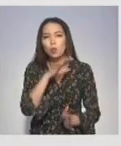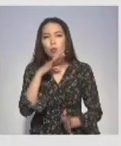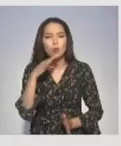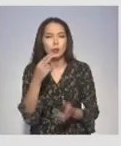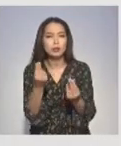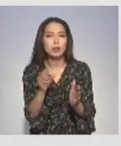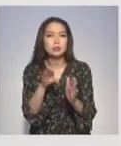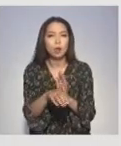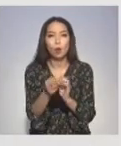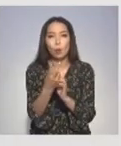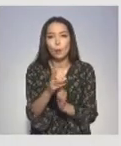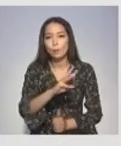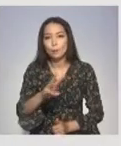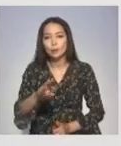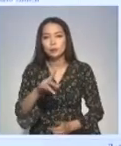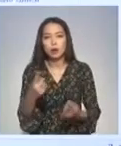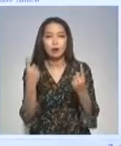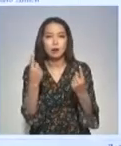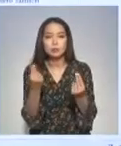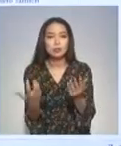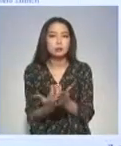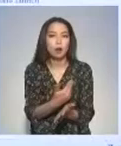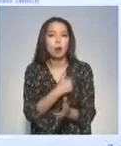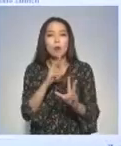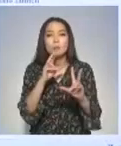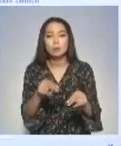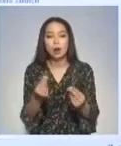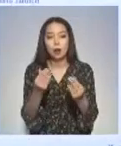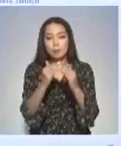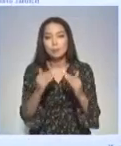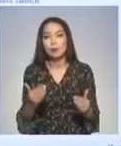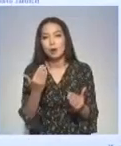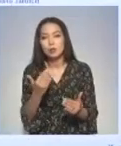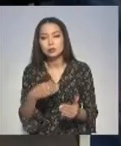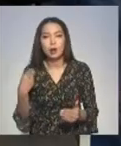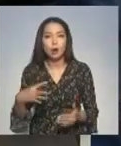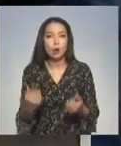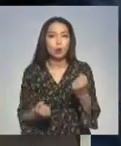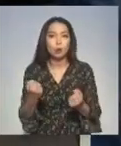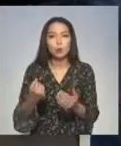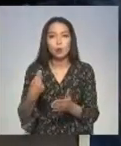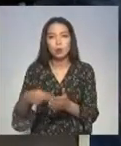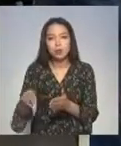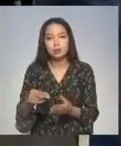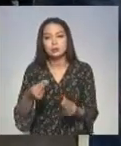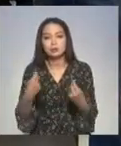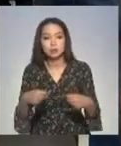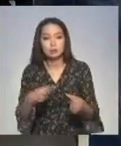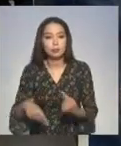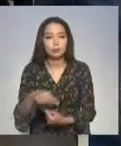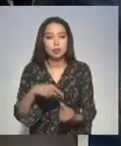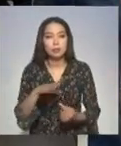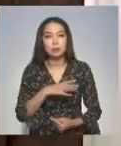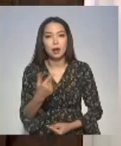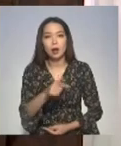миллион теңгеге жеткен. Қомақты табыс табуды уәдеткен қаржы ұйымы қымбат көліктерді сатып алып, сатумен айналысқан.